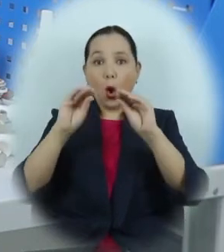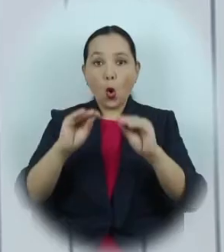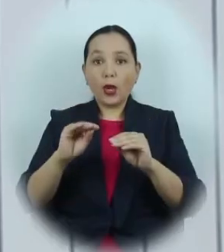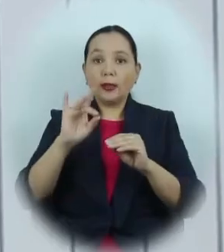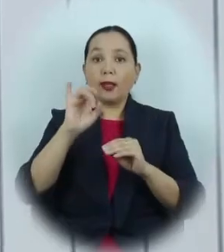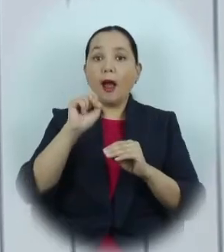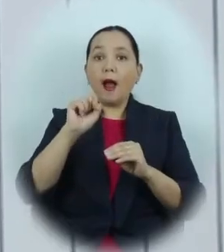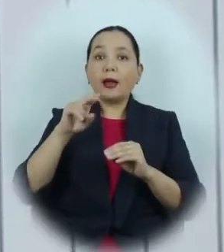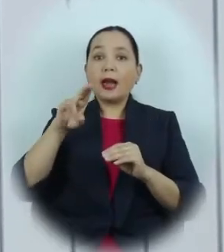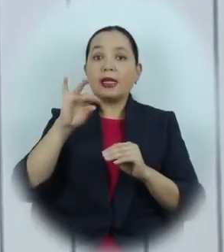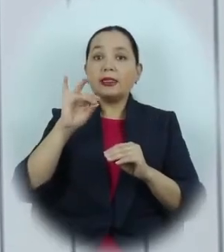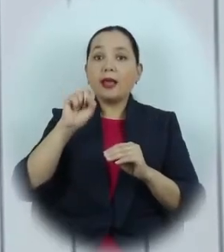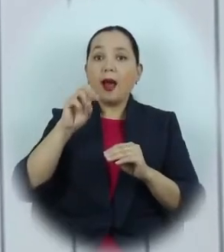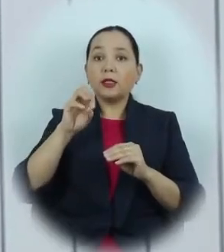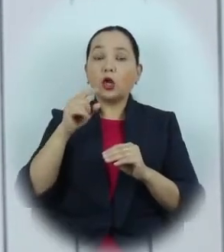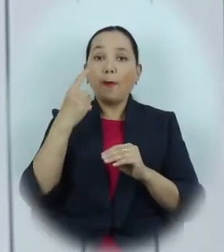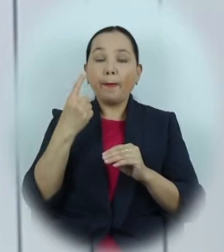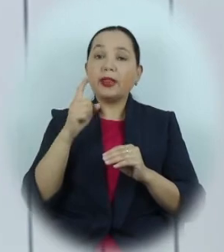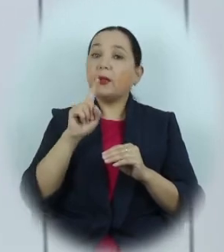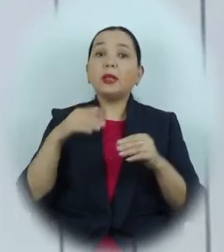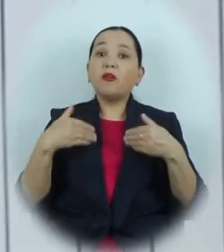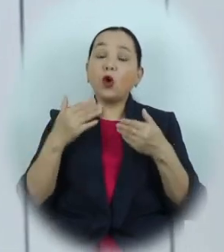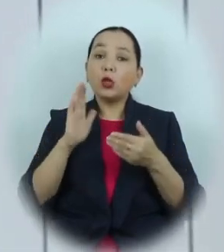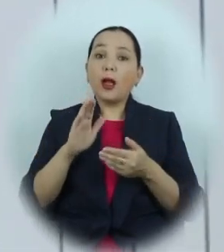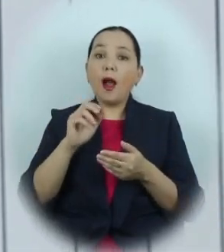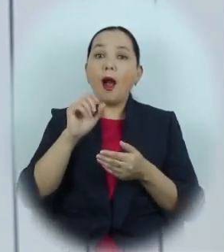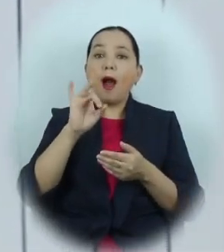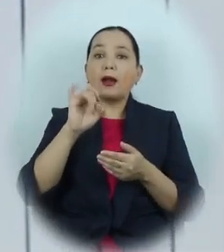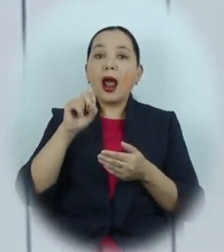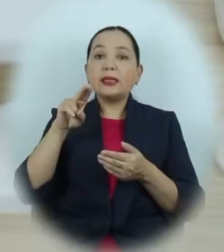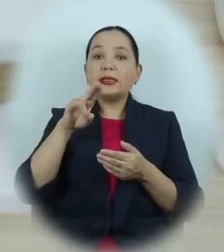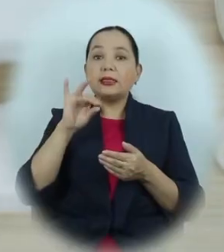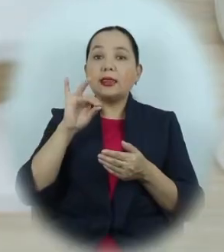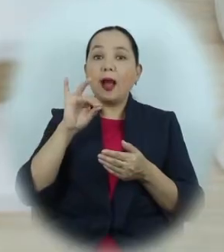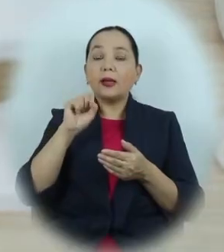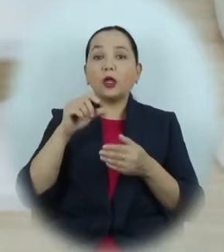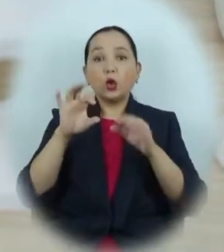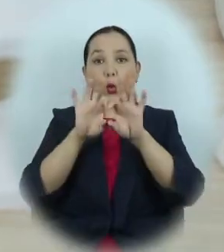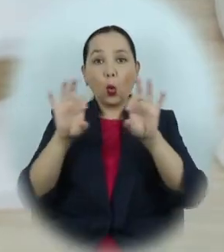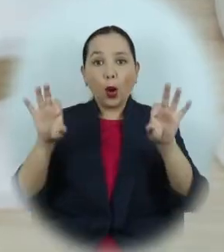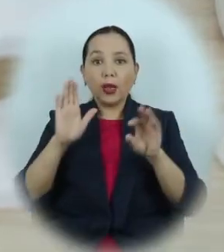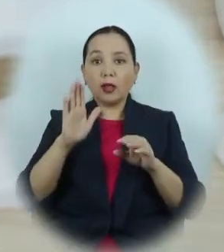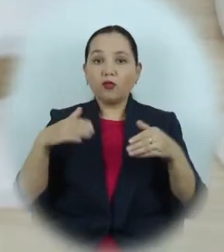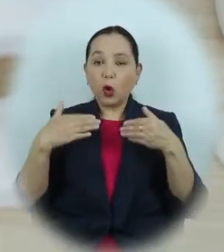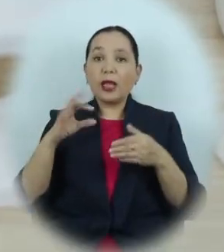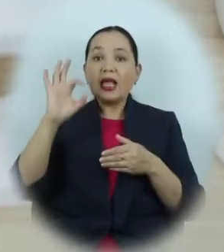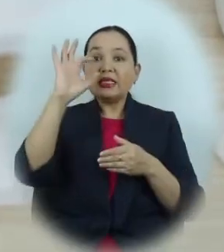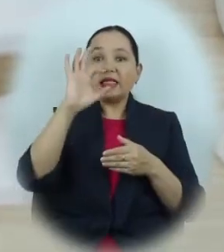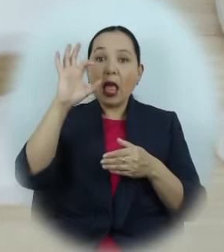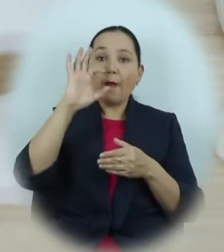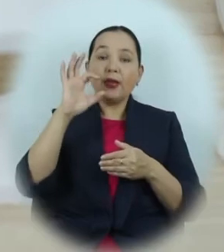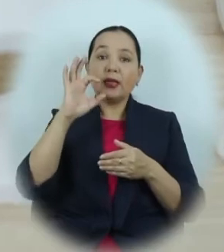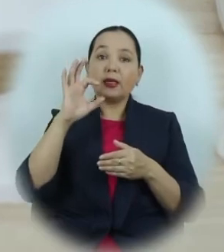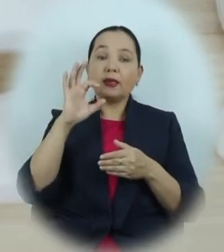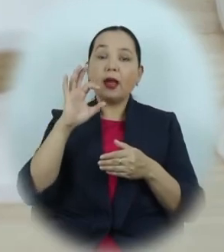bittasi. Radiatorlarimizga nimadan foydalanamiz? Radiatorlarimizga asosan turbalardan. Turbalar diametrini men hozir